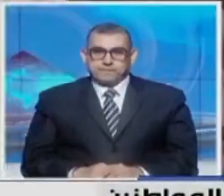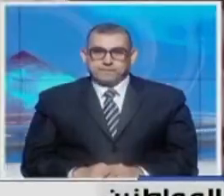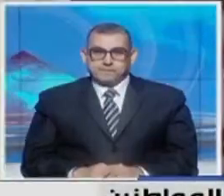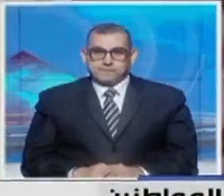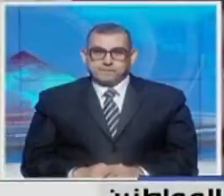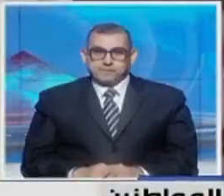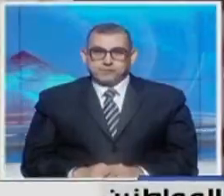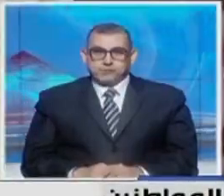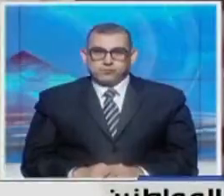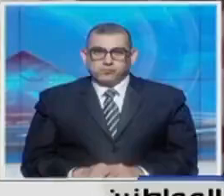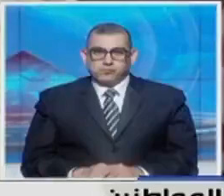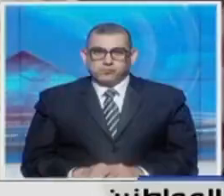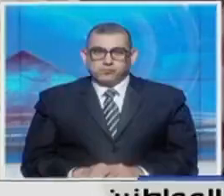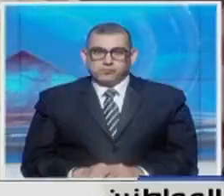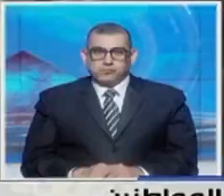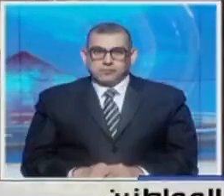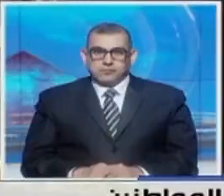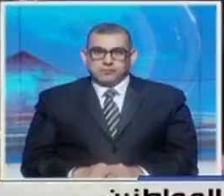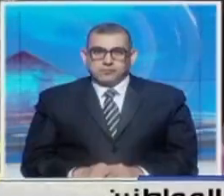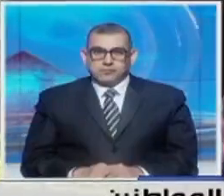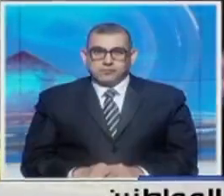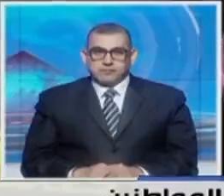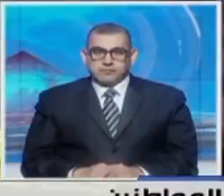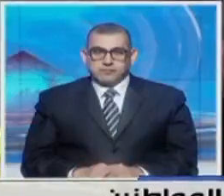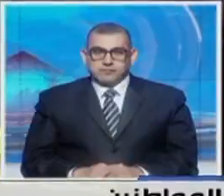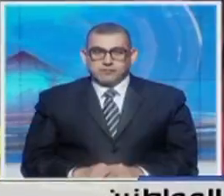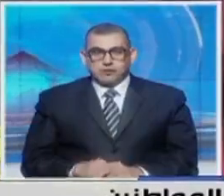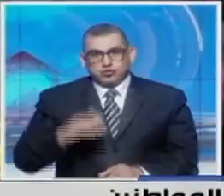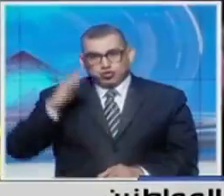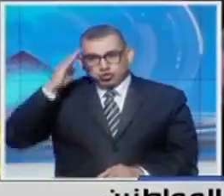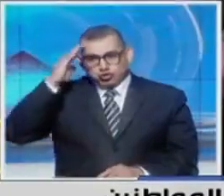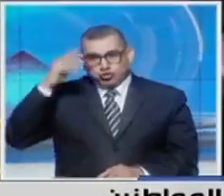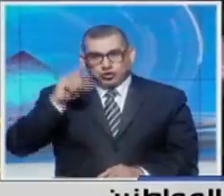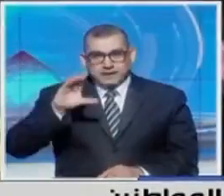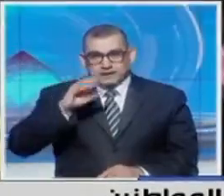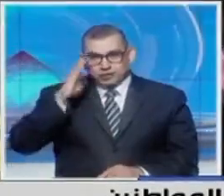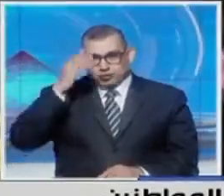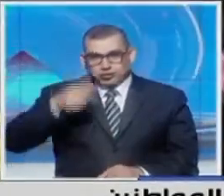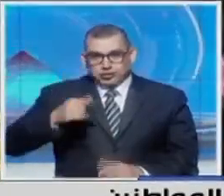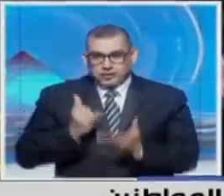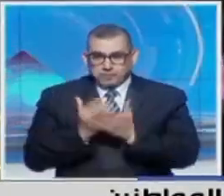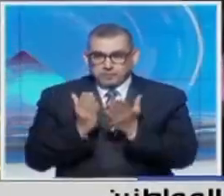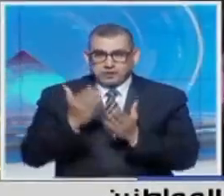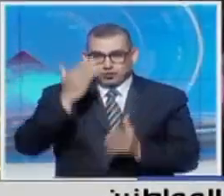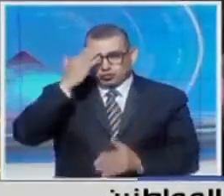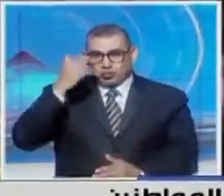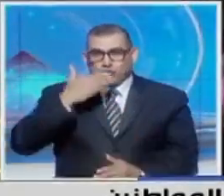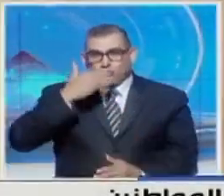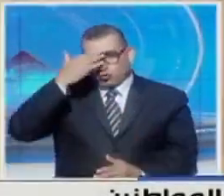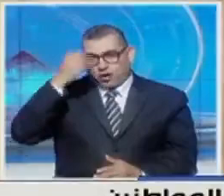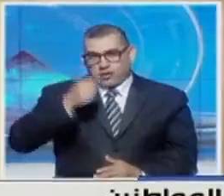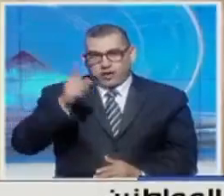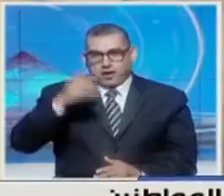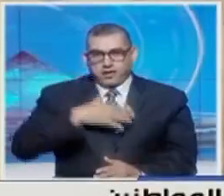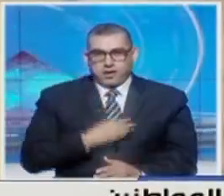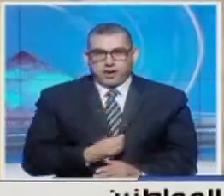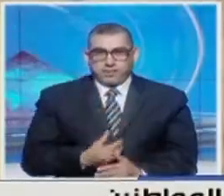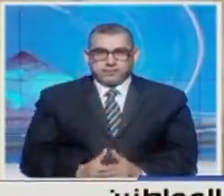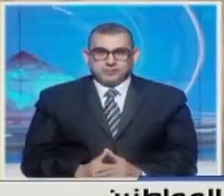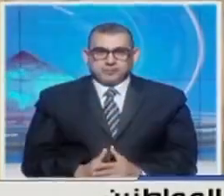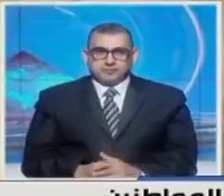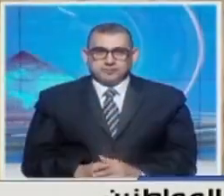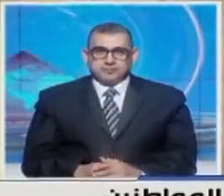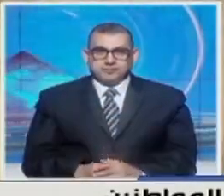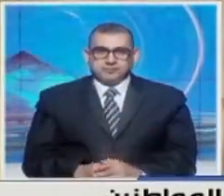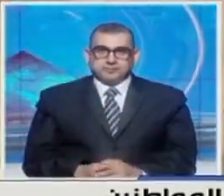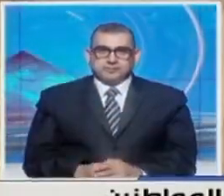شايل اسمها وكل ليل. شكرا يا ريس على الشنطه بتاعت المدارس، شنطه طيبه. بلدي دي التاريخ من